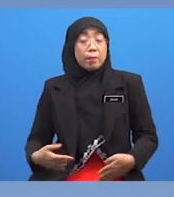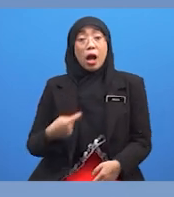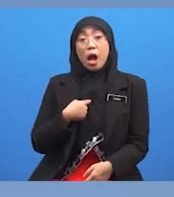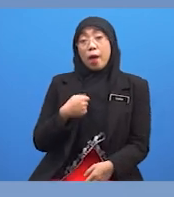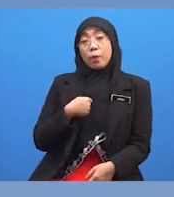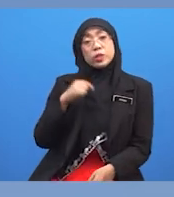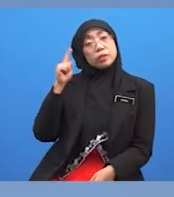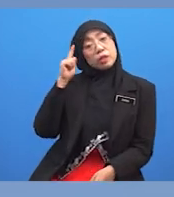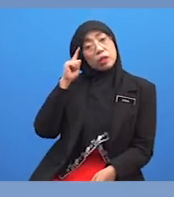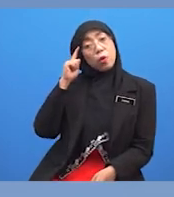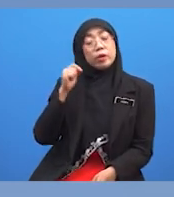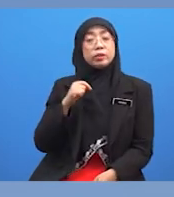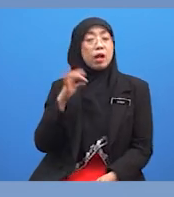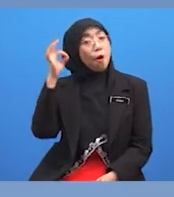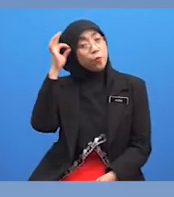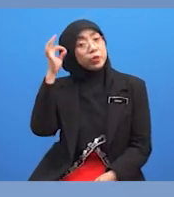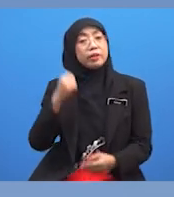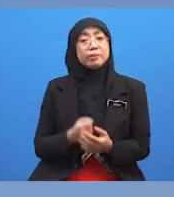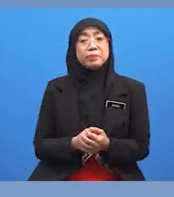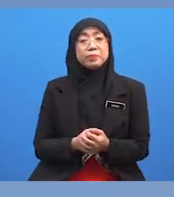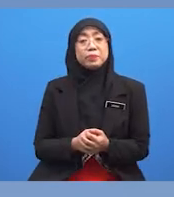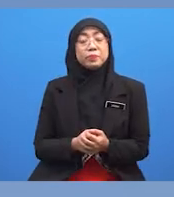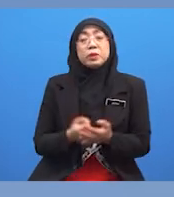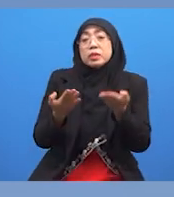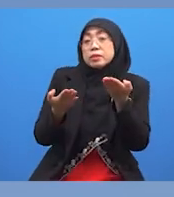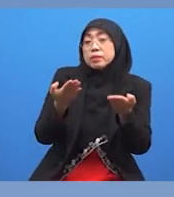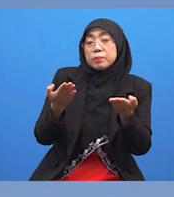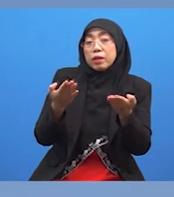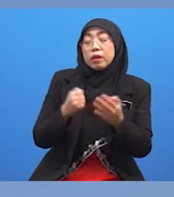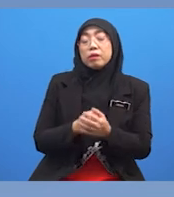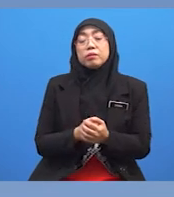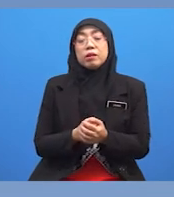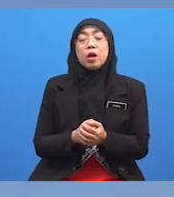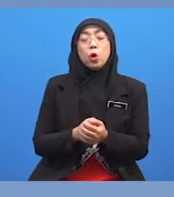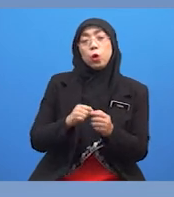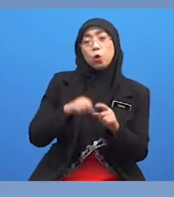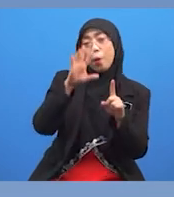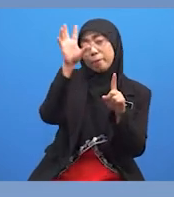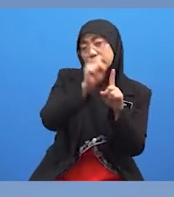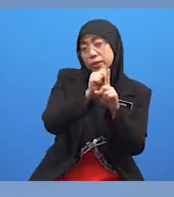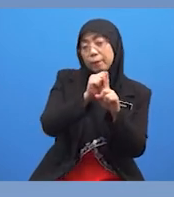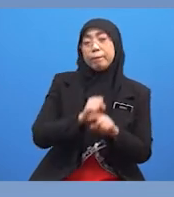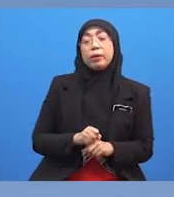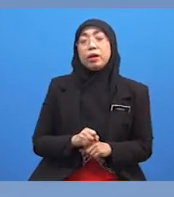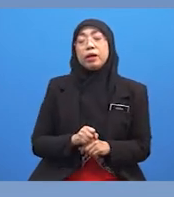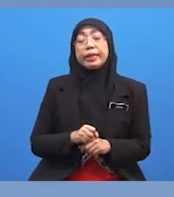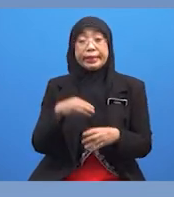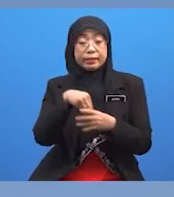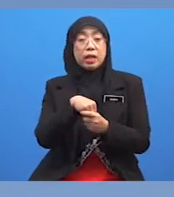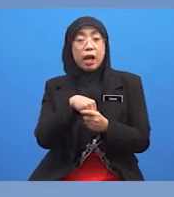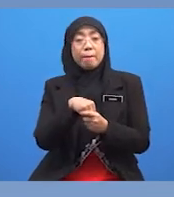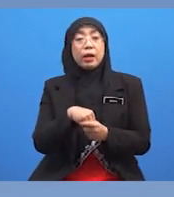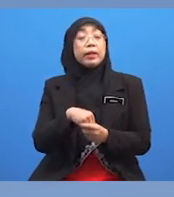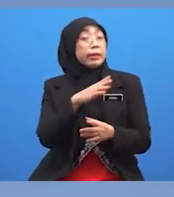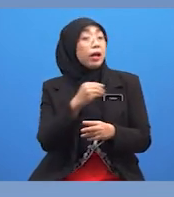dan pemikiran, iaitu keseimbangan yang berupaya untuk mencapai kesejahteraan dalaman dan